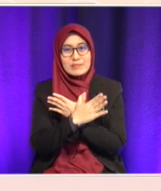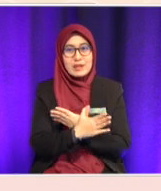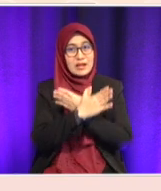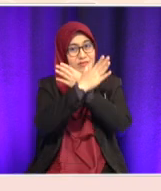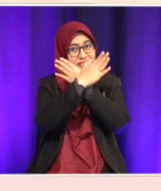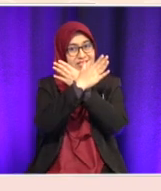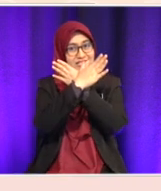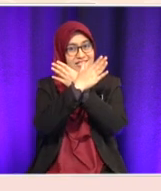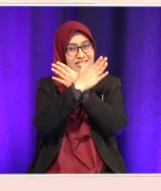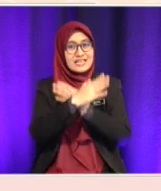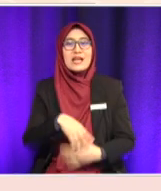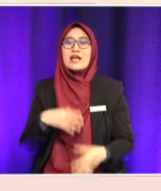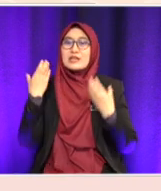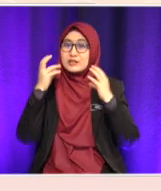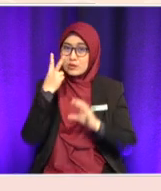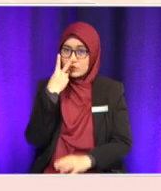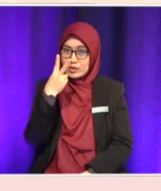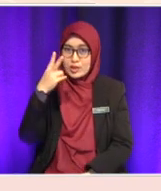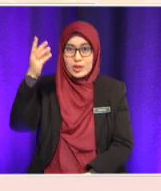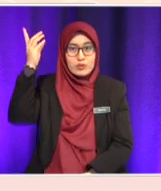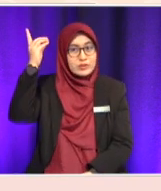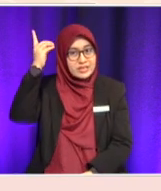limas angkat yang pertama